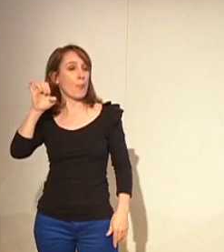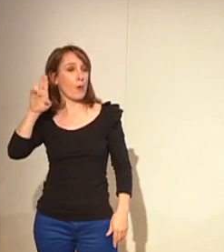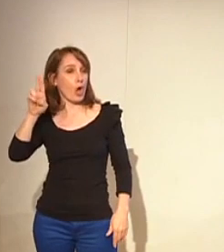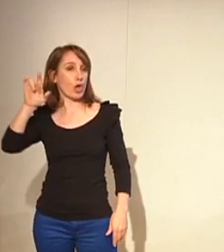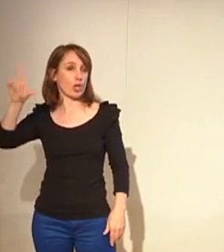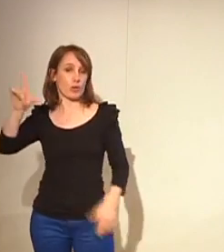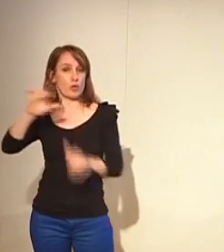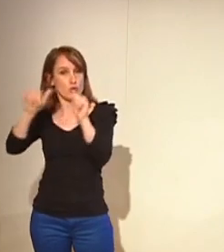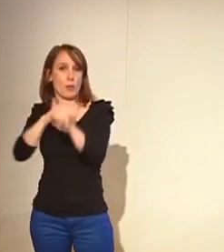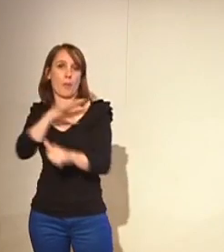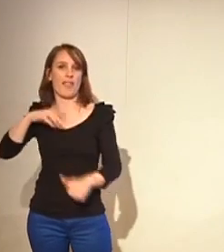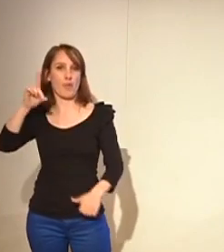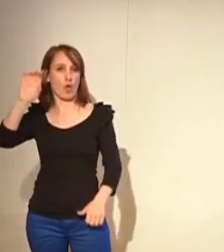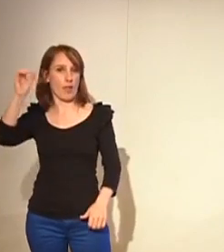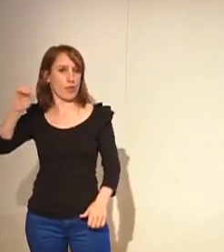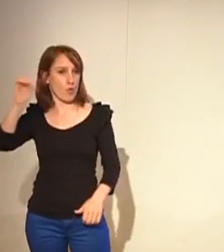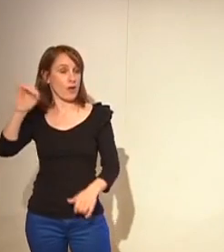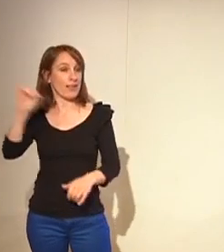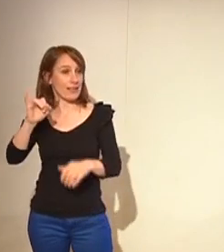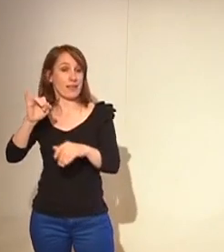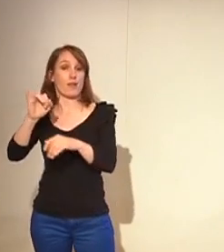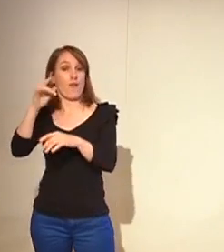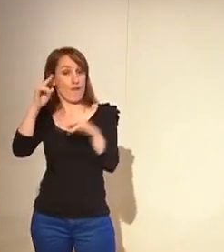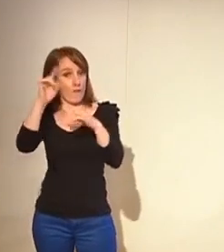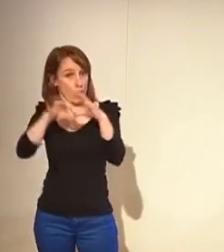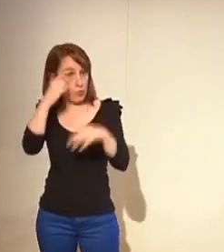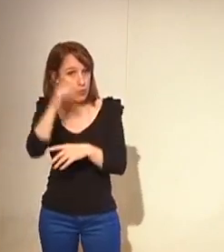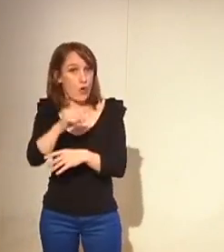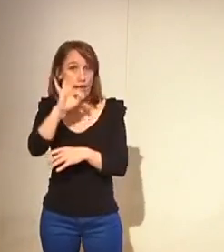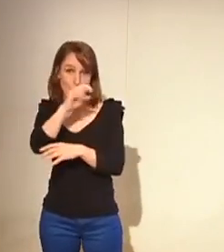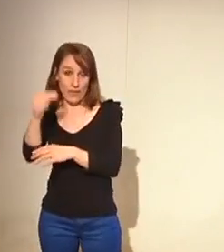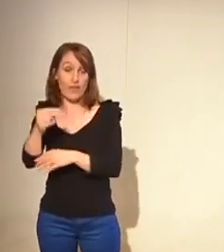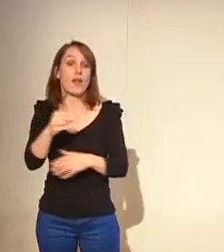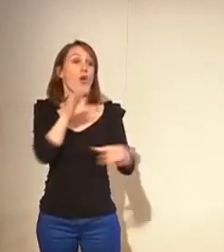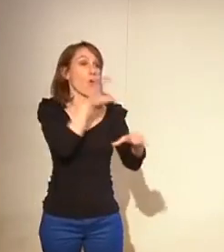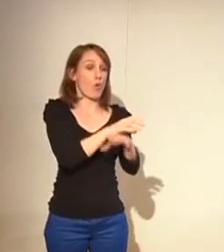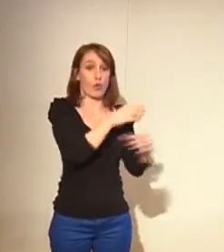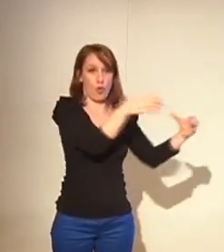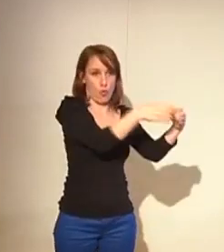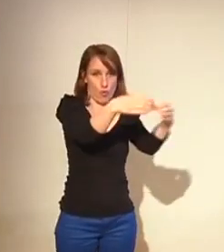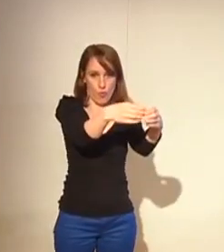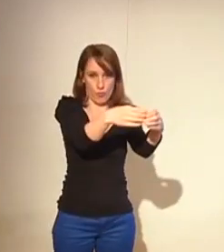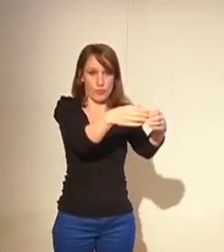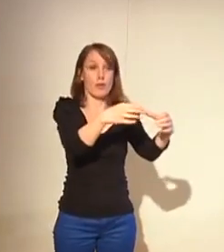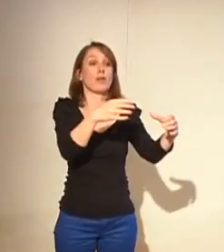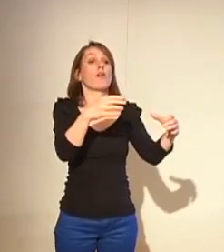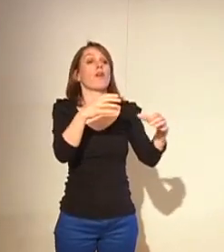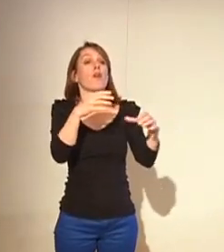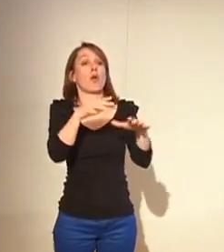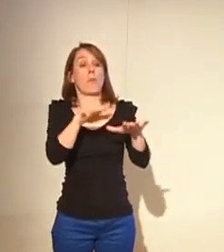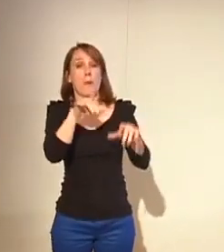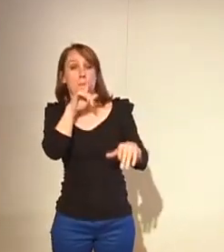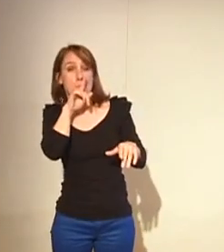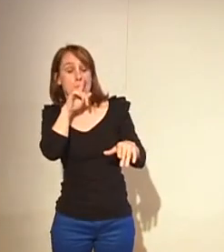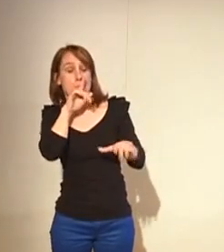dornano qui est pour le Front National qui est contre deux autres groupes qui s'abstient qui ne prend pas part au vote l'UMP